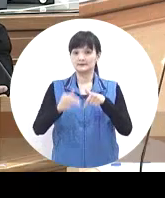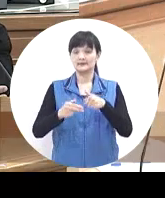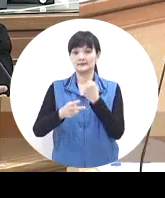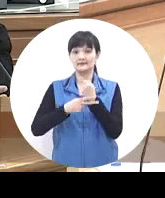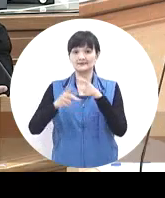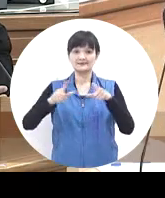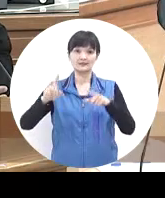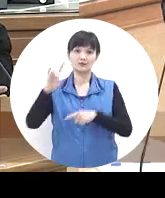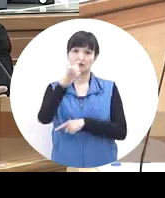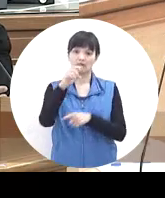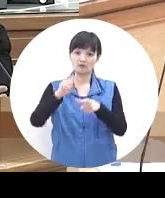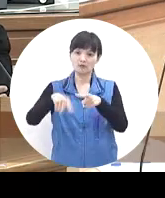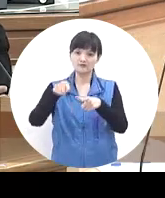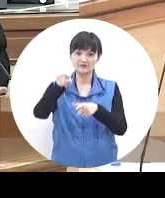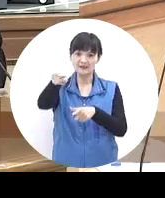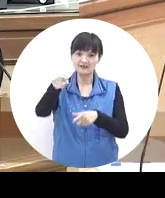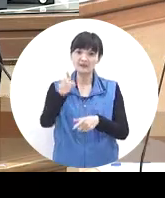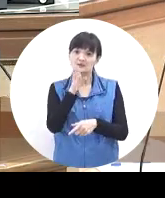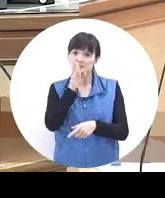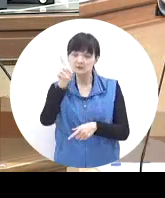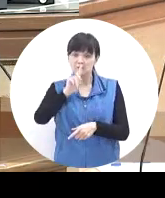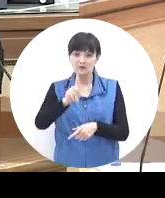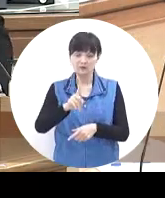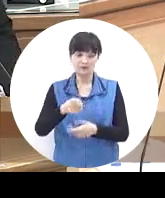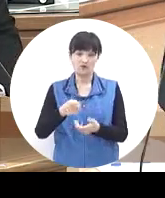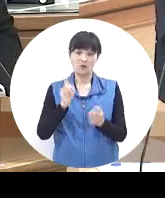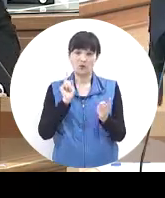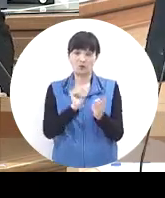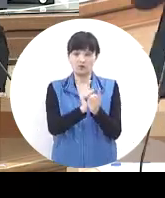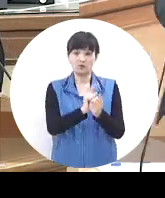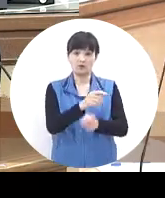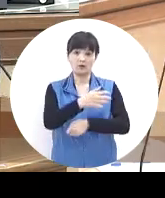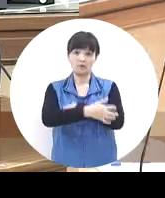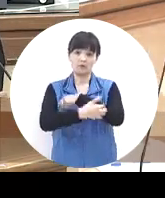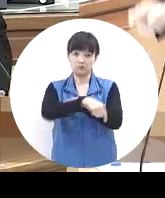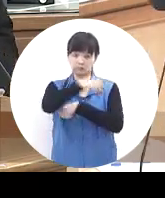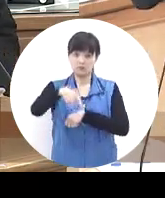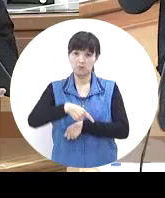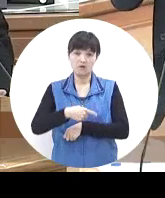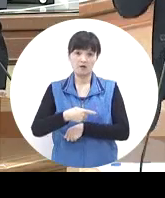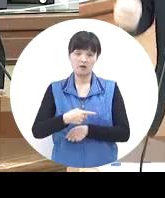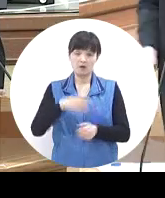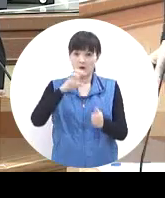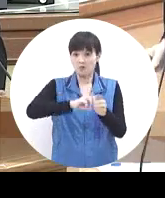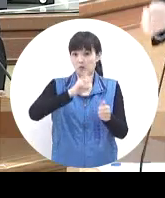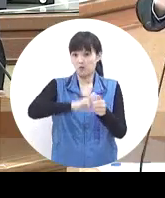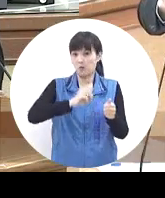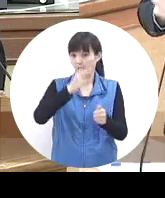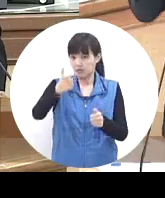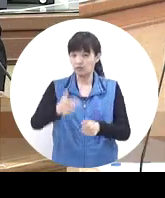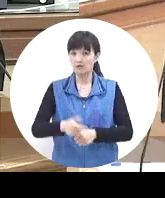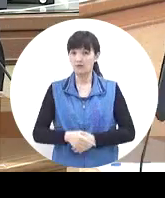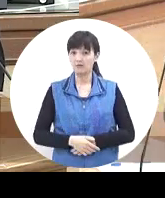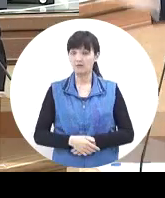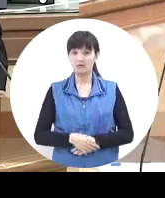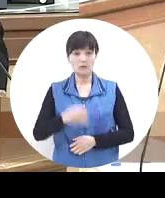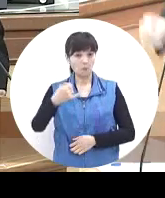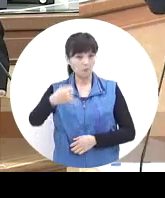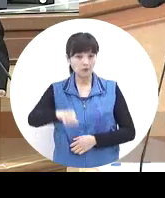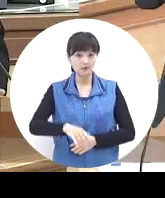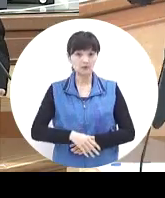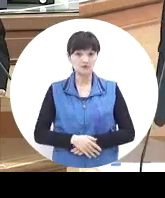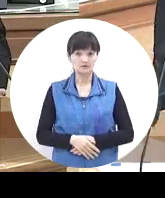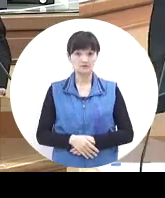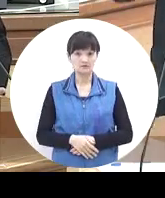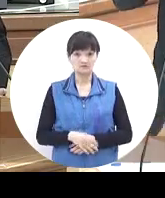业，他自己这个新闻都有哦，不用再重复了哈、哦。再来，他垄断市场，他是目前全台湾